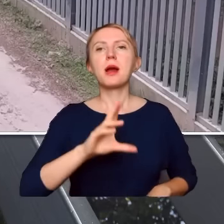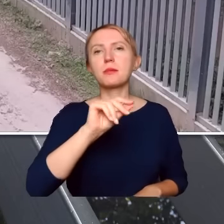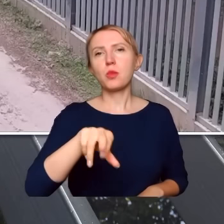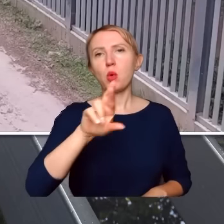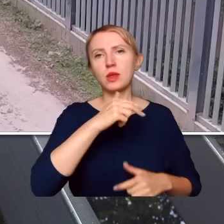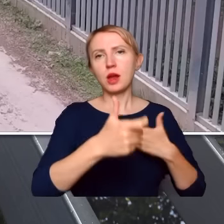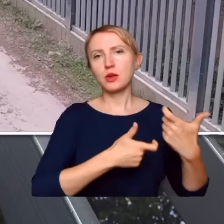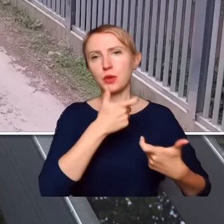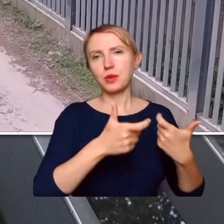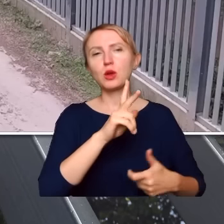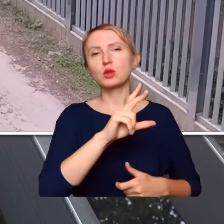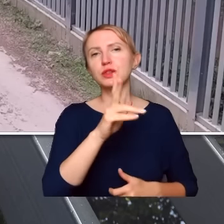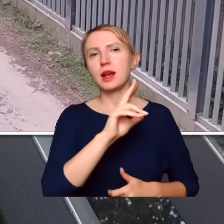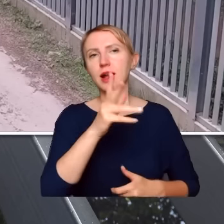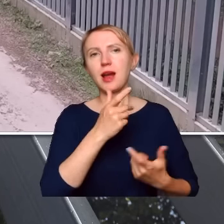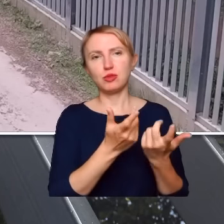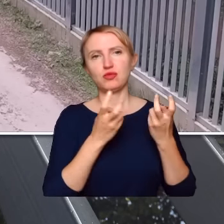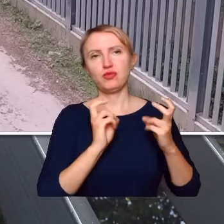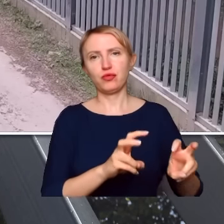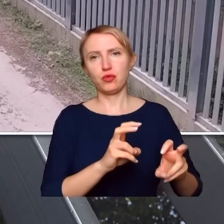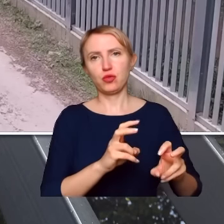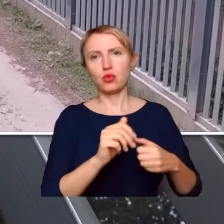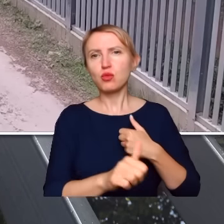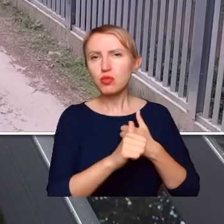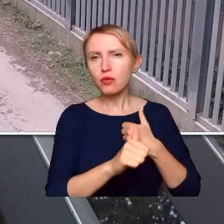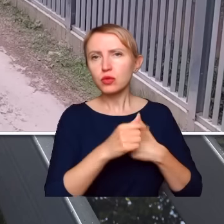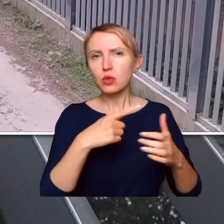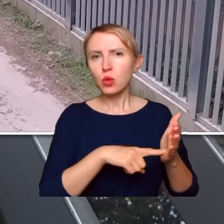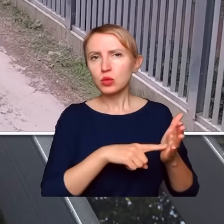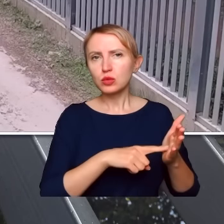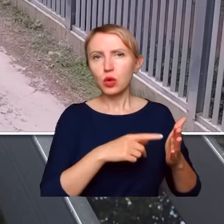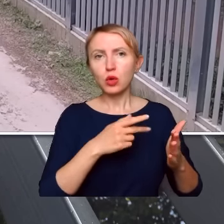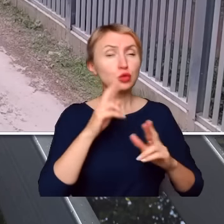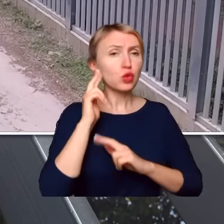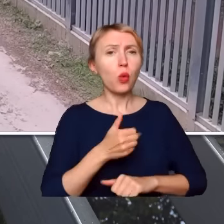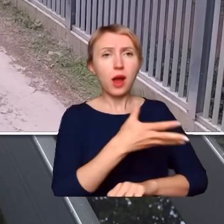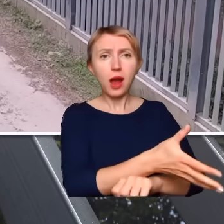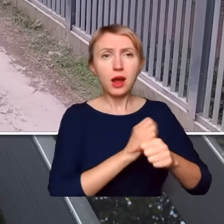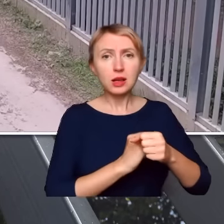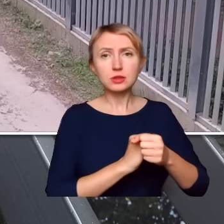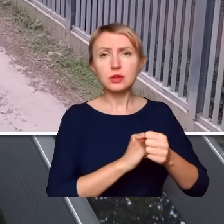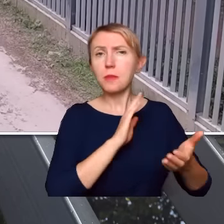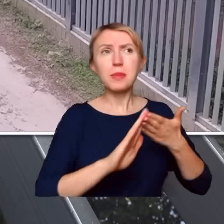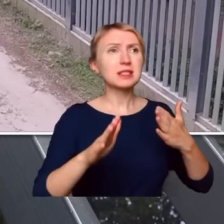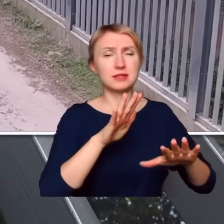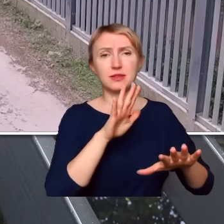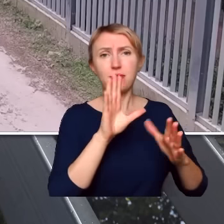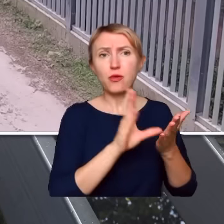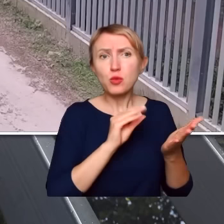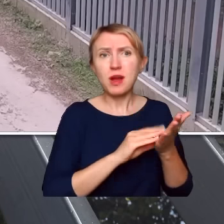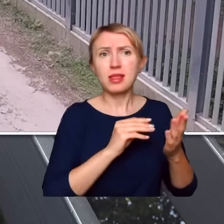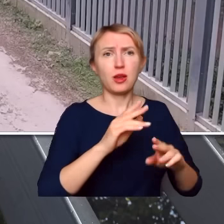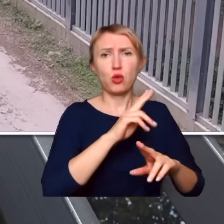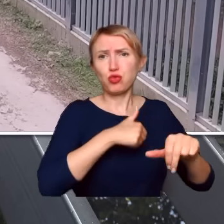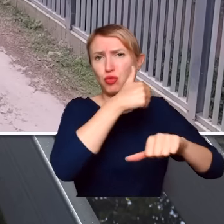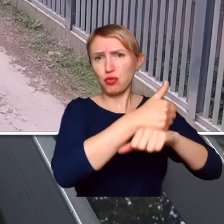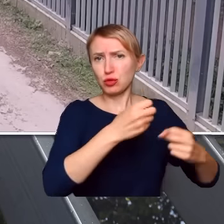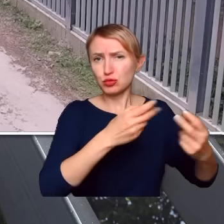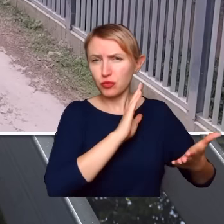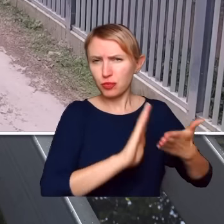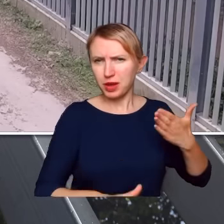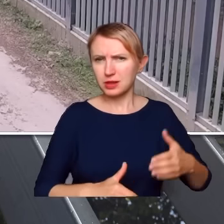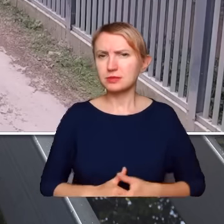pana Kosiniaka-Kamysza doprowadziła do aresztowania żołnierzy poza formalnym dowództwem prokuratury. Tak jest, ale proszę